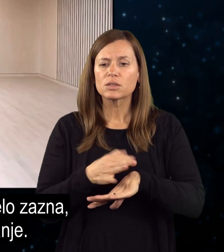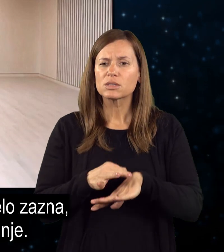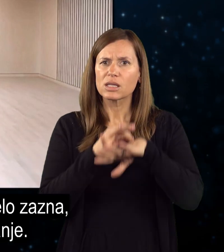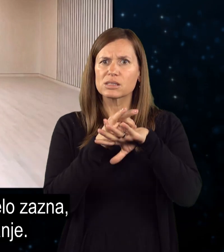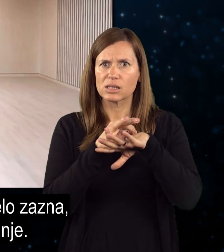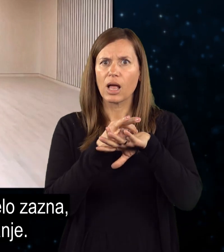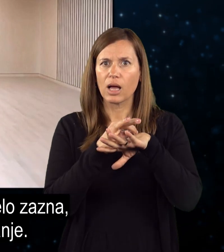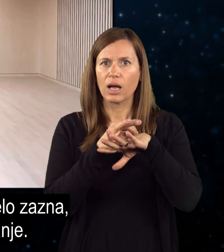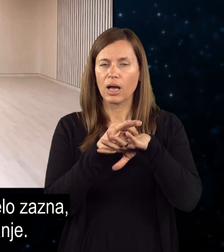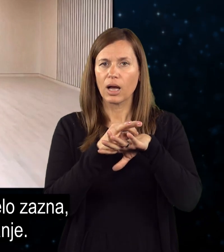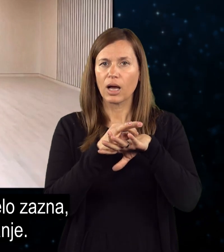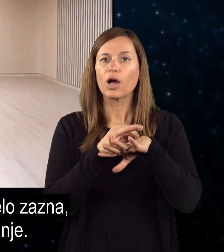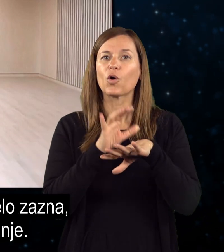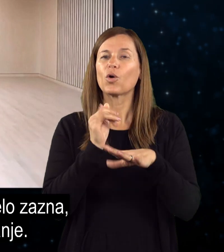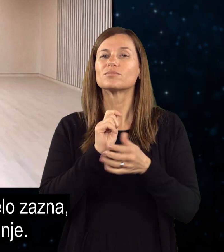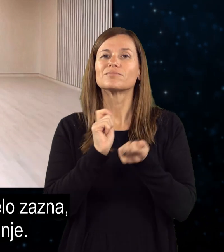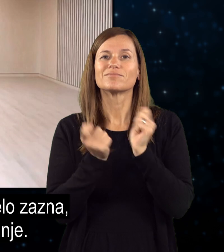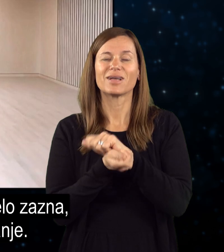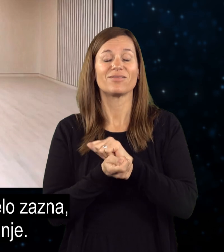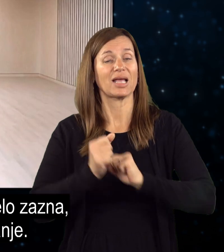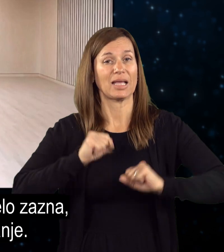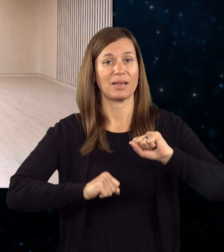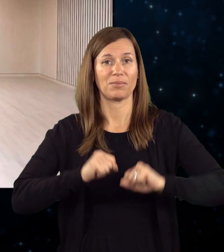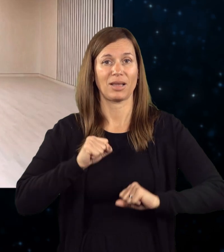zazna, ko preide v gibanje.